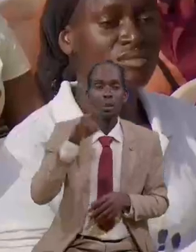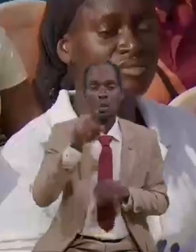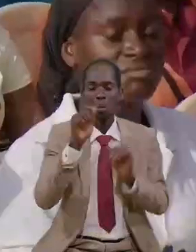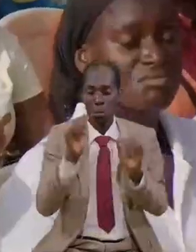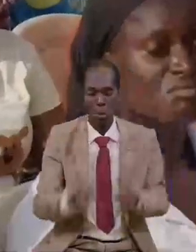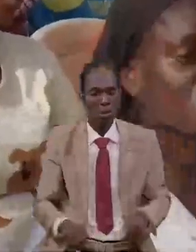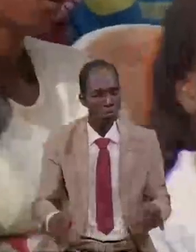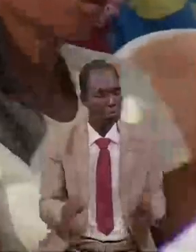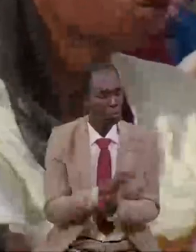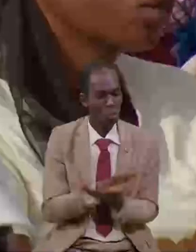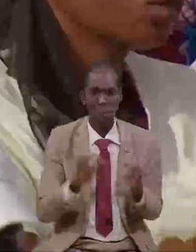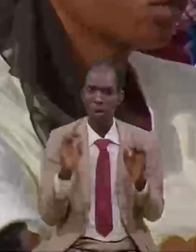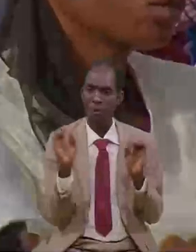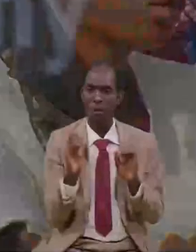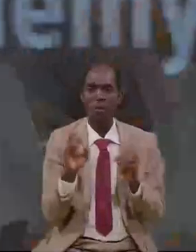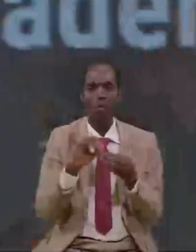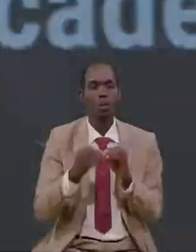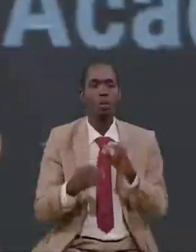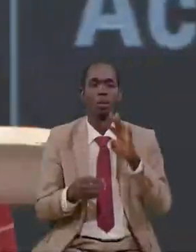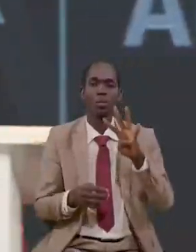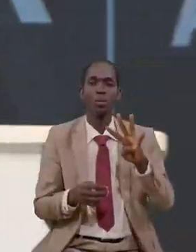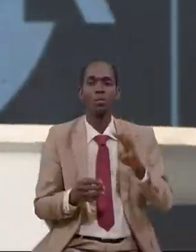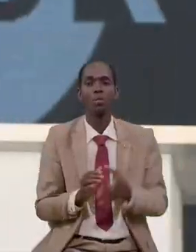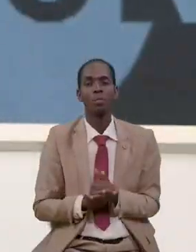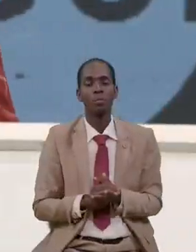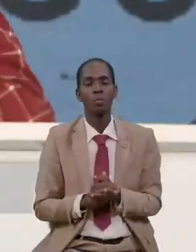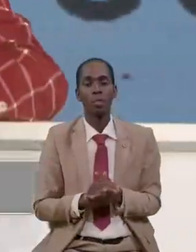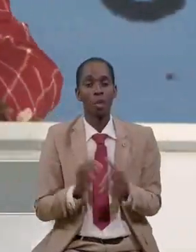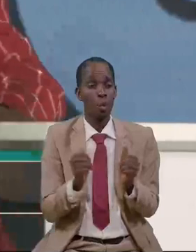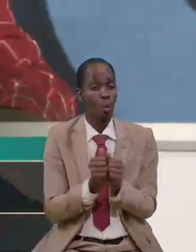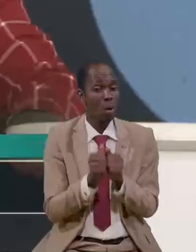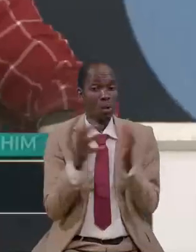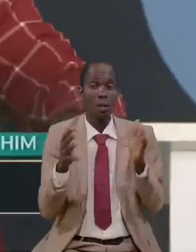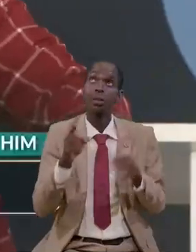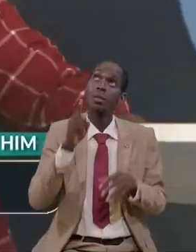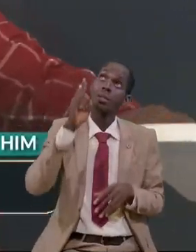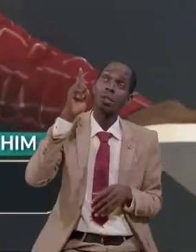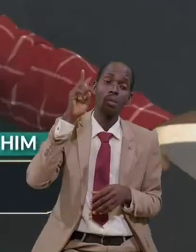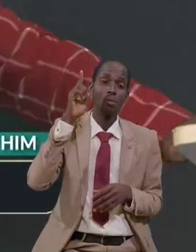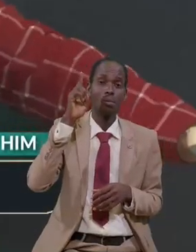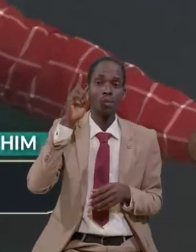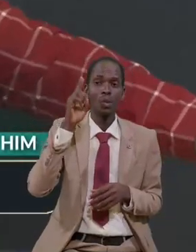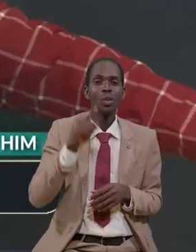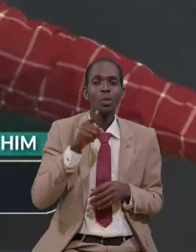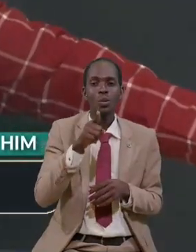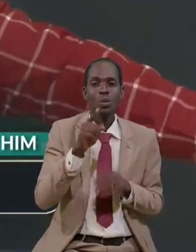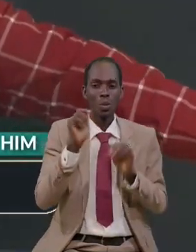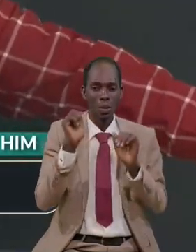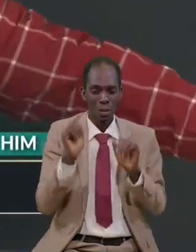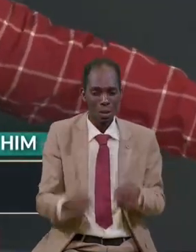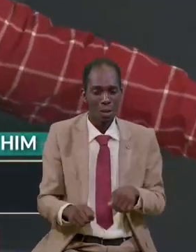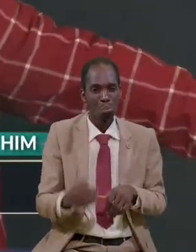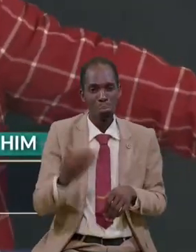rien détruire. Quatrièmement, sans lui, tu ne peux rien